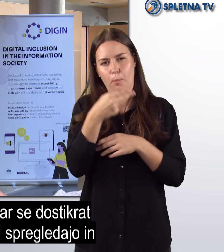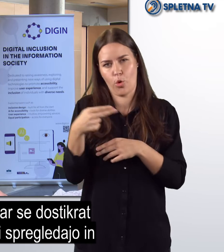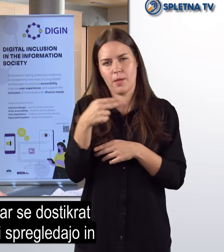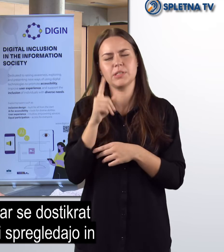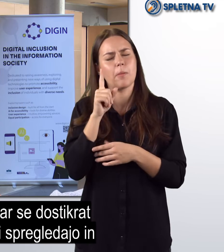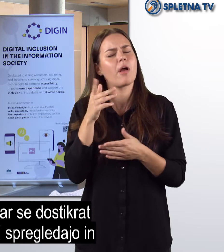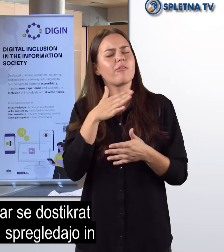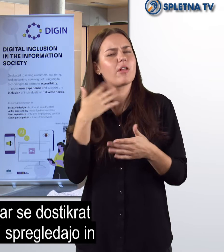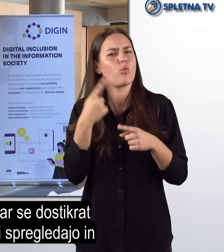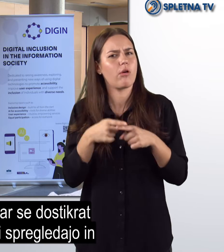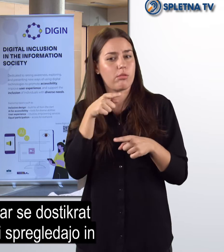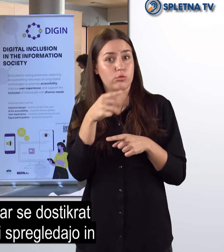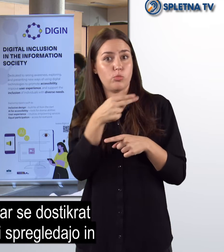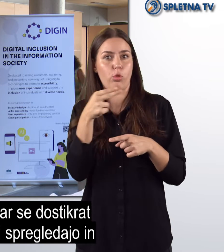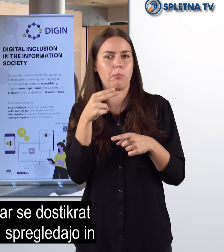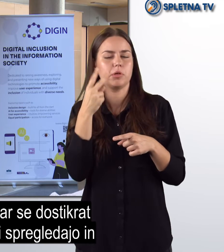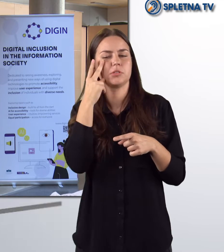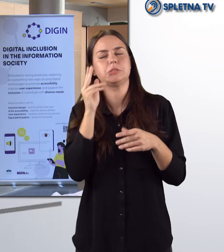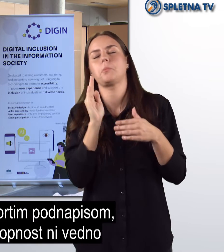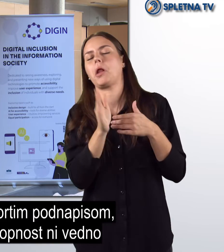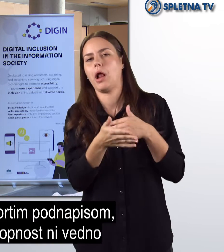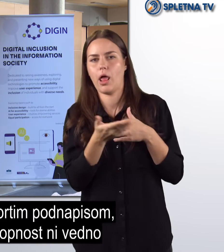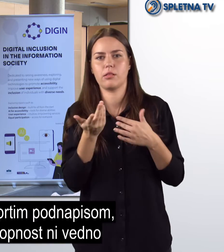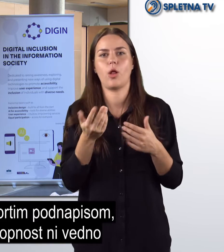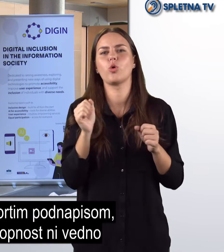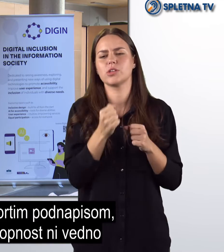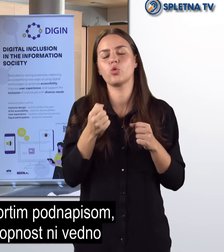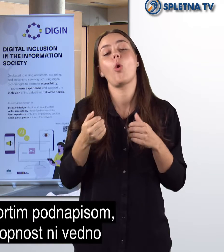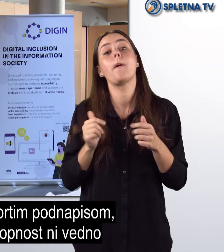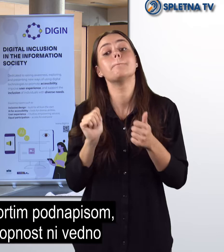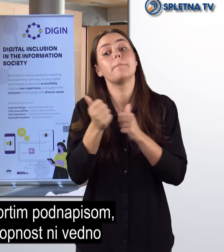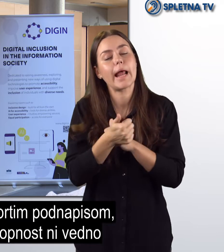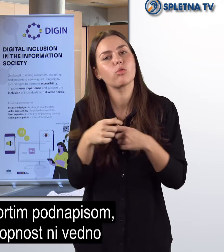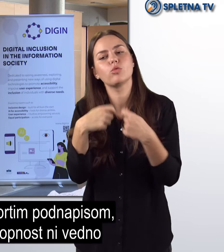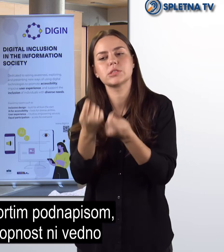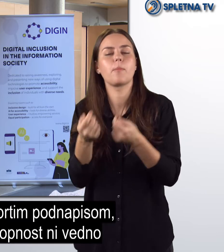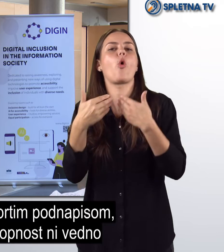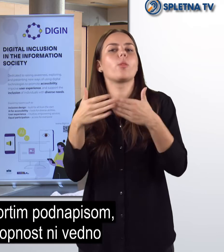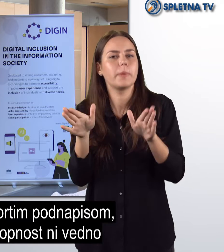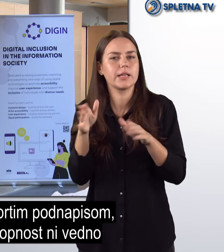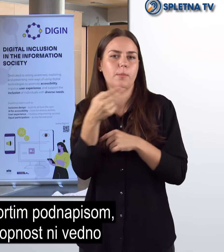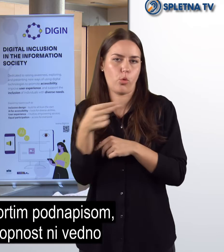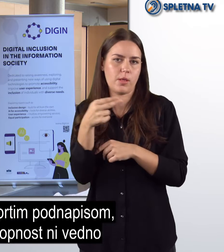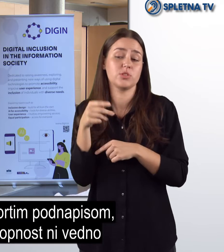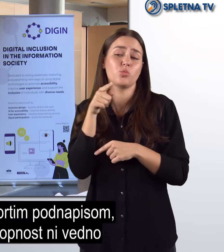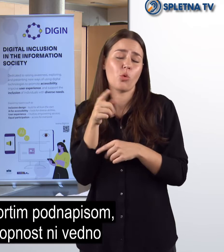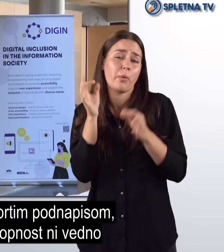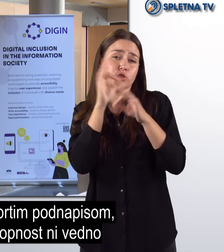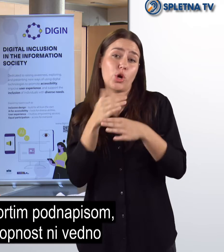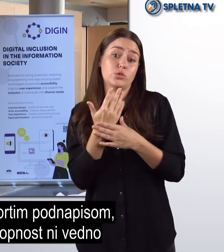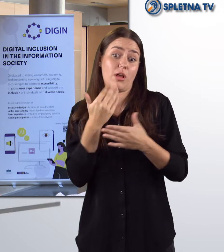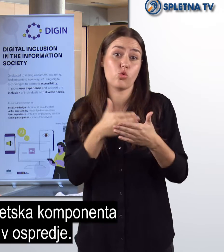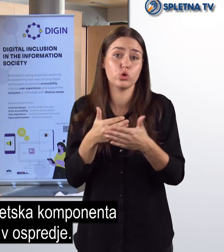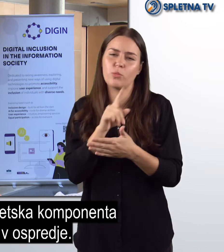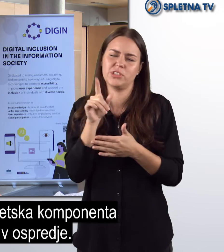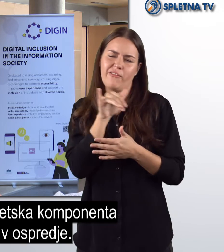se dostikrat tovrstni podnapisi spregledajo in se daje prednost odprtim podnapisom, kjer pa žal za dostopnost ni